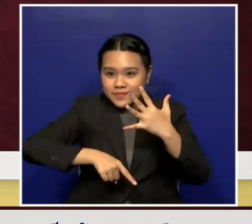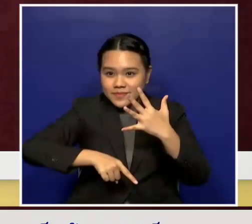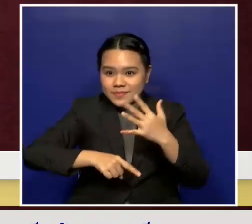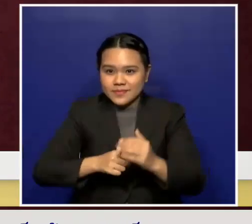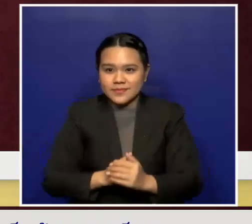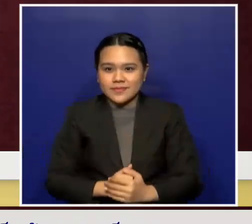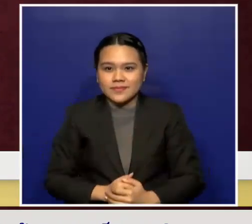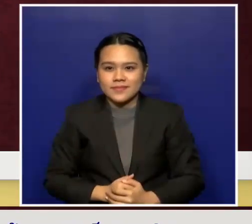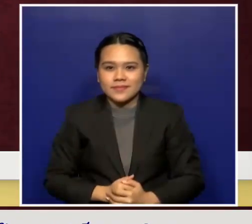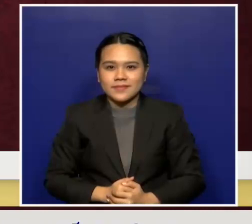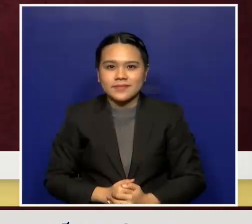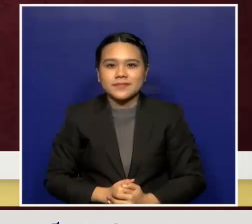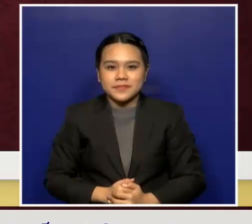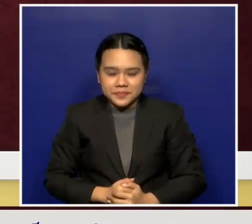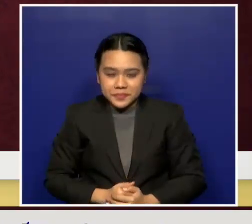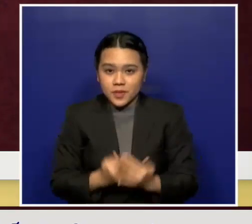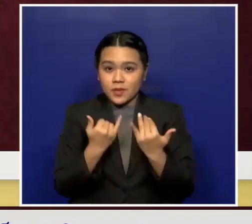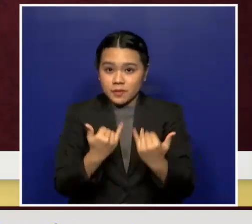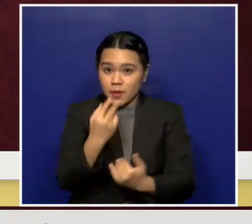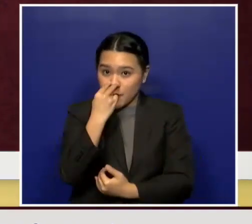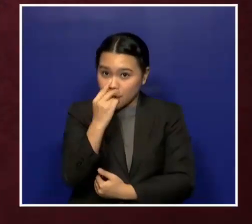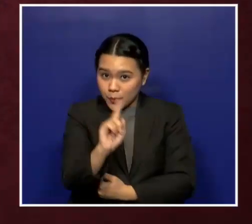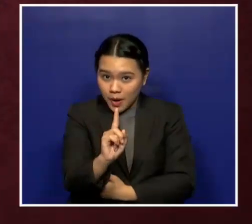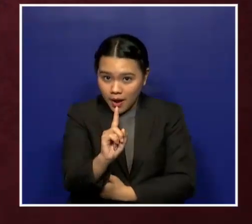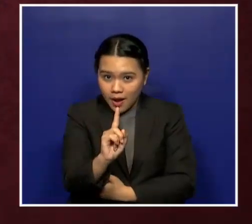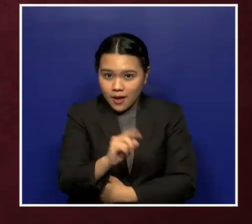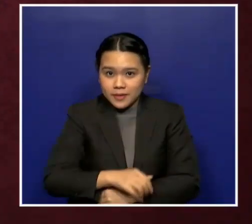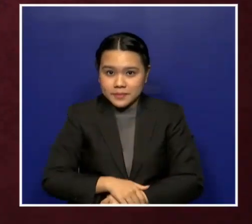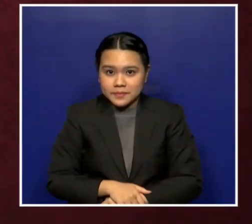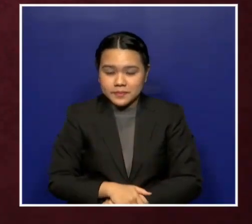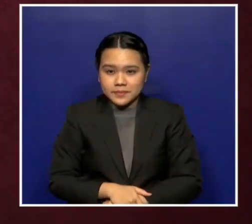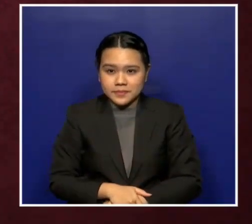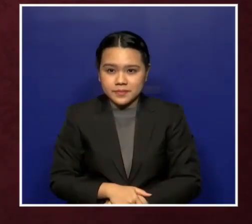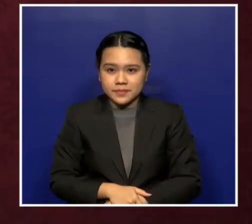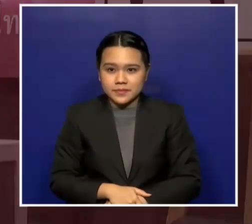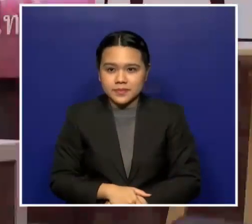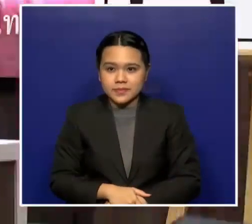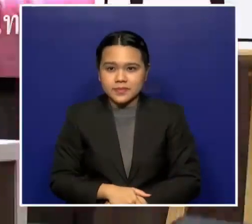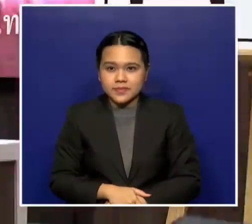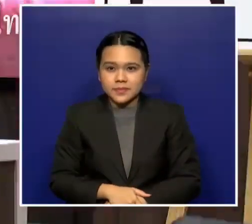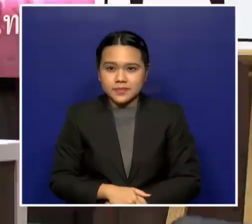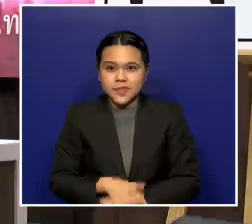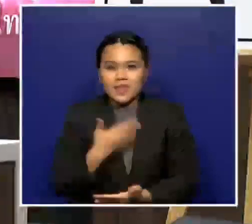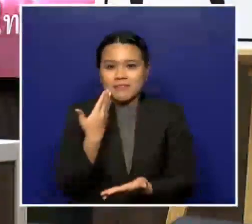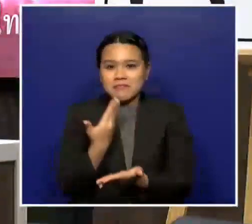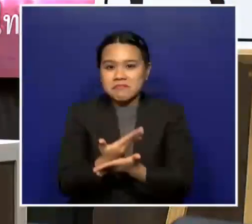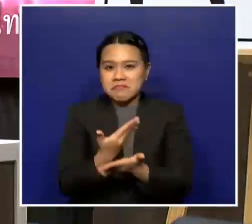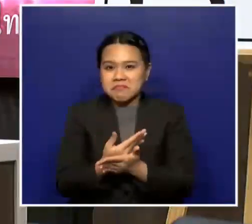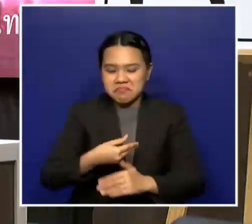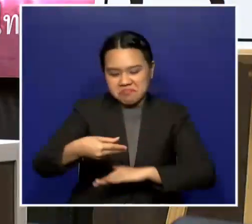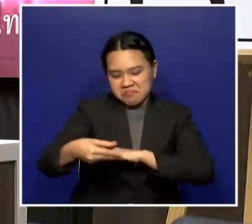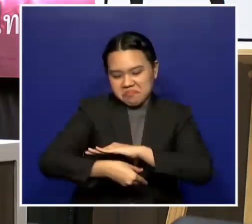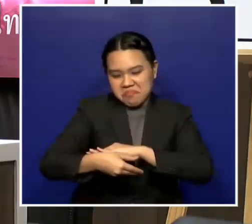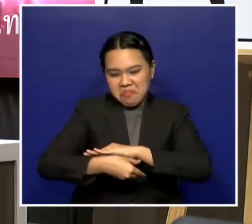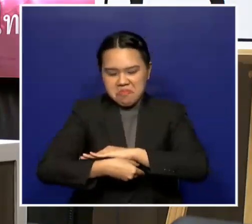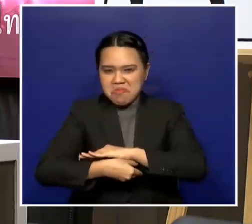ๆเอาละทีนี้ก็มาดูเรื่องที่คนบอกว่า จะไม่เอาเงินชั่วๆไม่รับเงินชั่ว